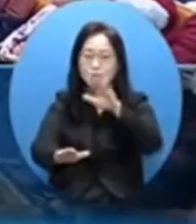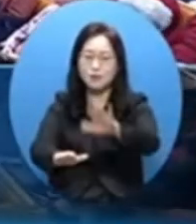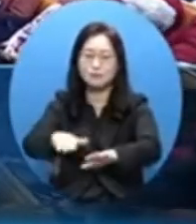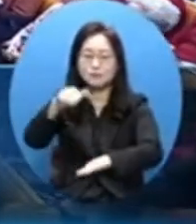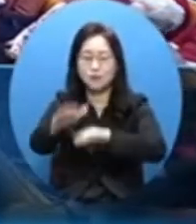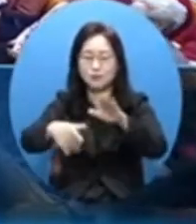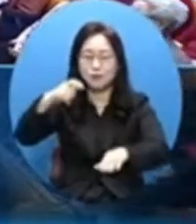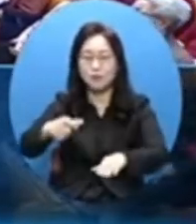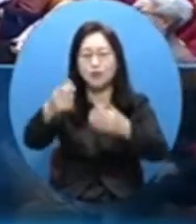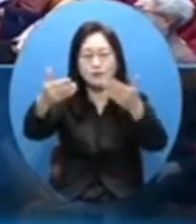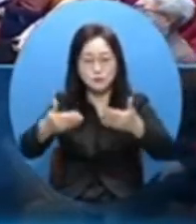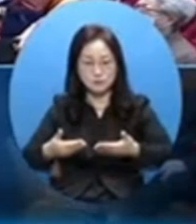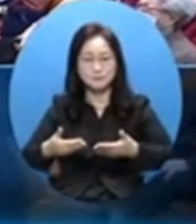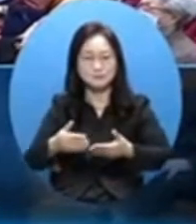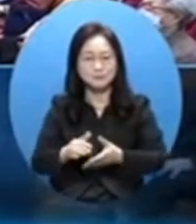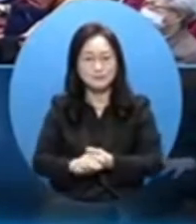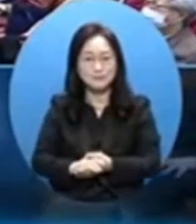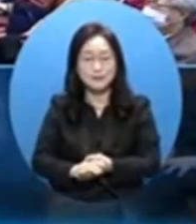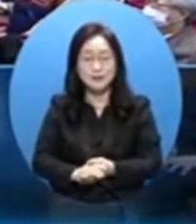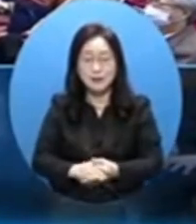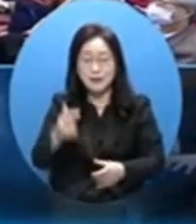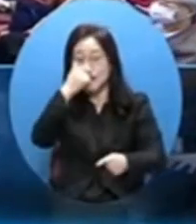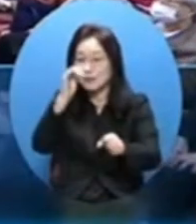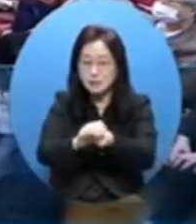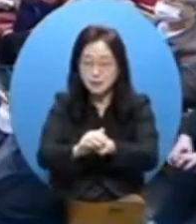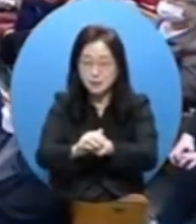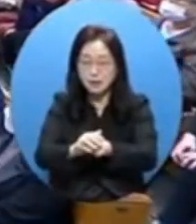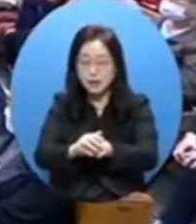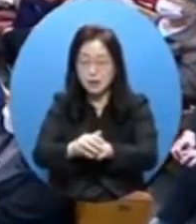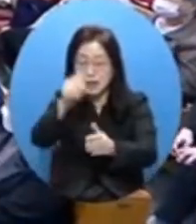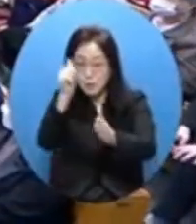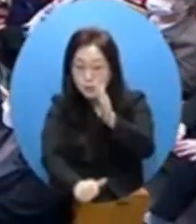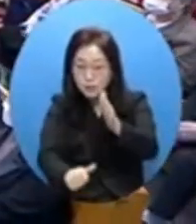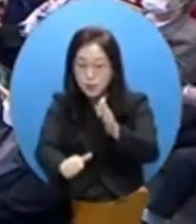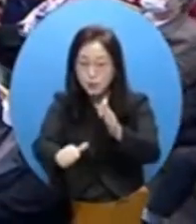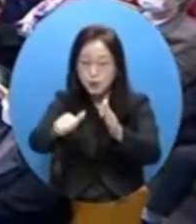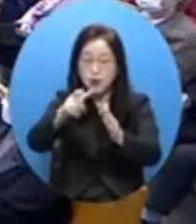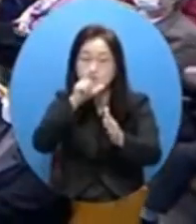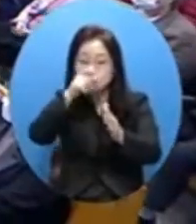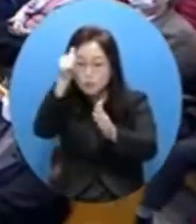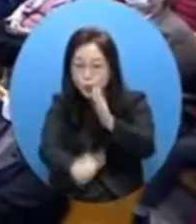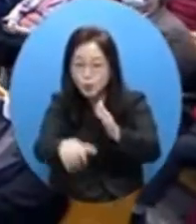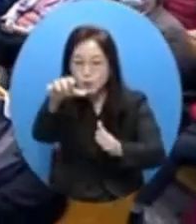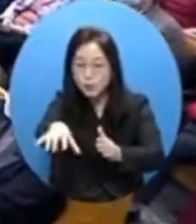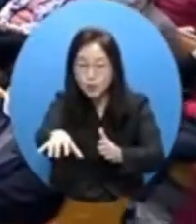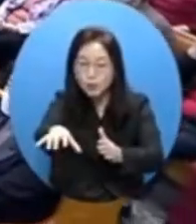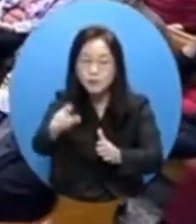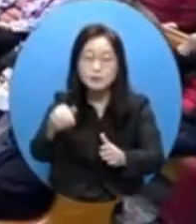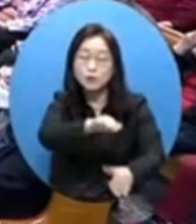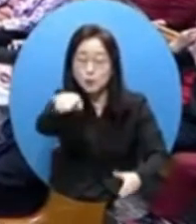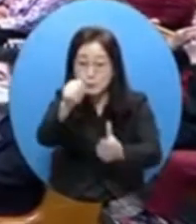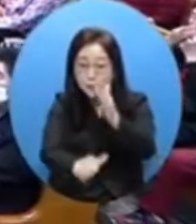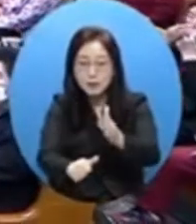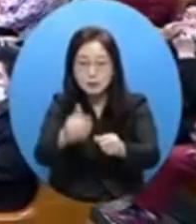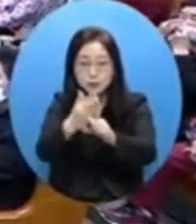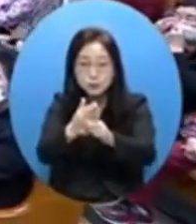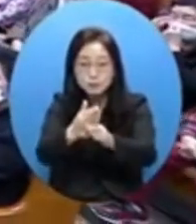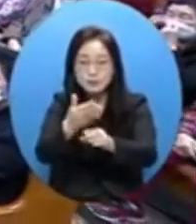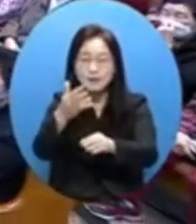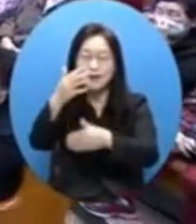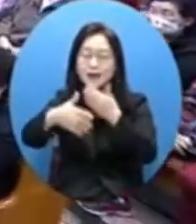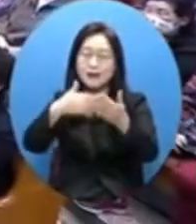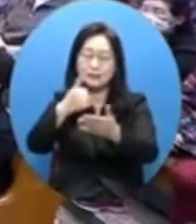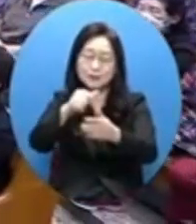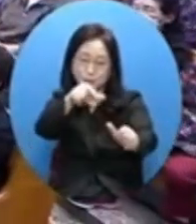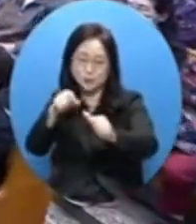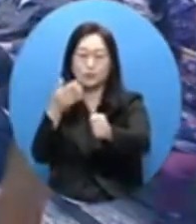견고하게 하셨도다. 기가 막힐 웅덩이와 수렁에 여러분이 빠져있다고 할지라도 주님께서 건져주시는